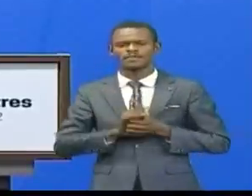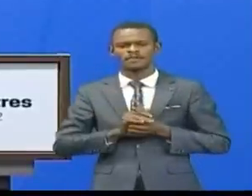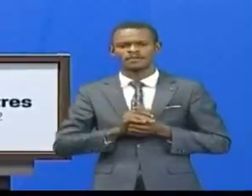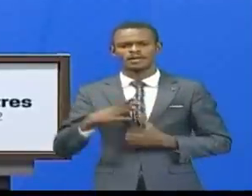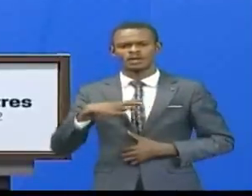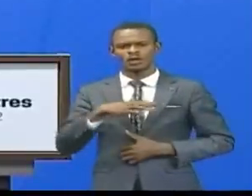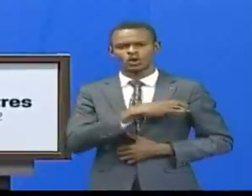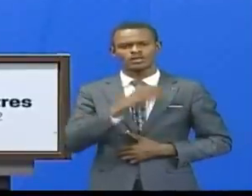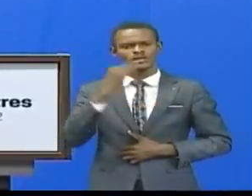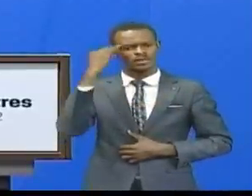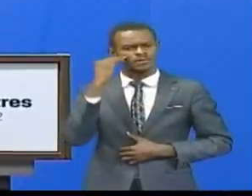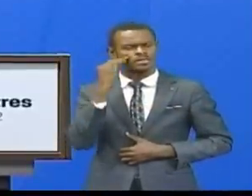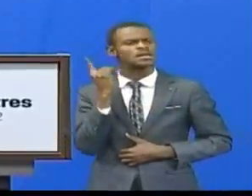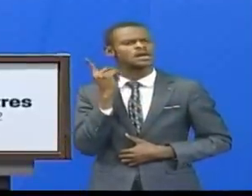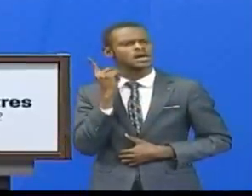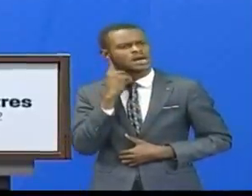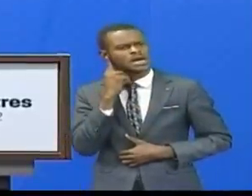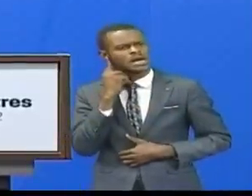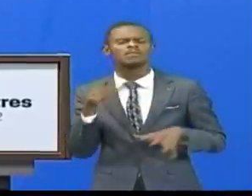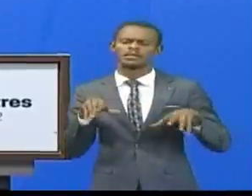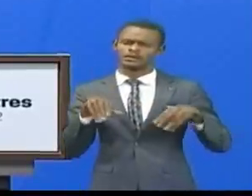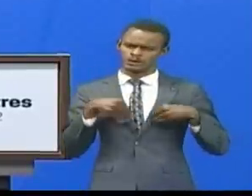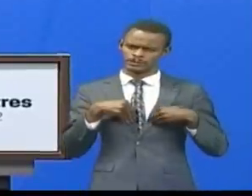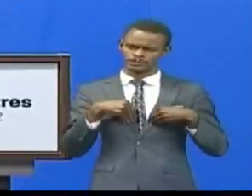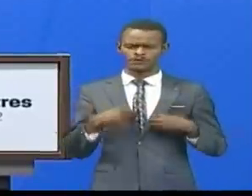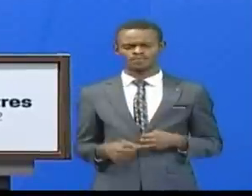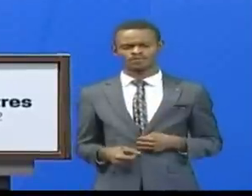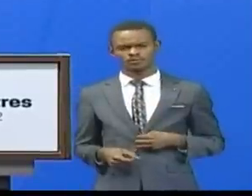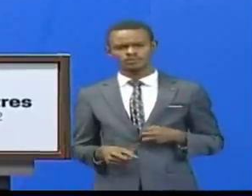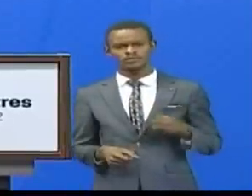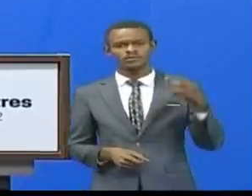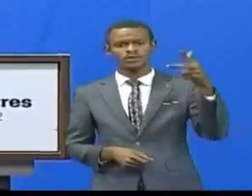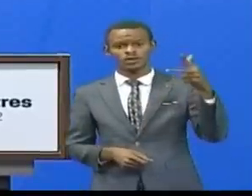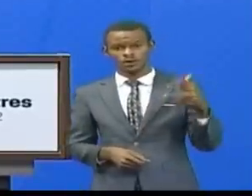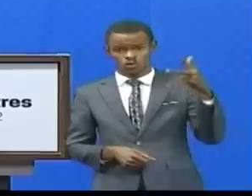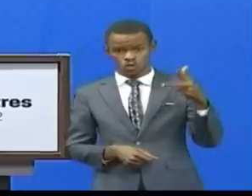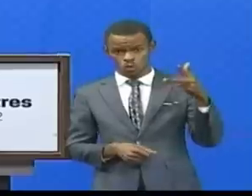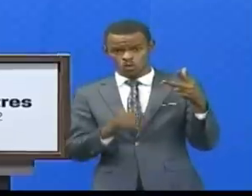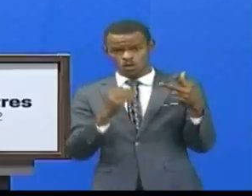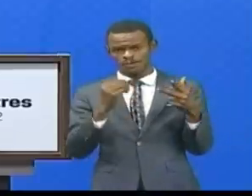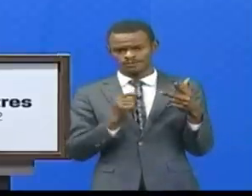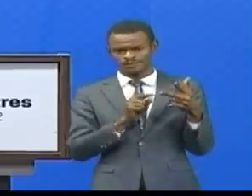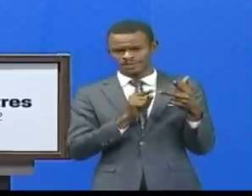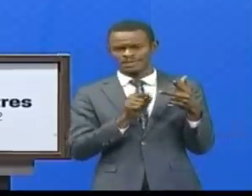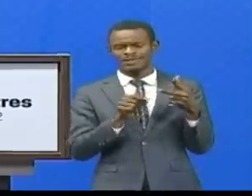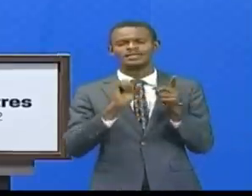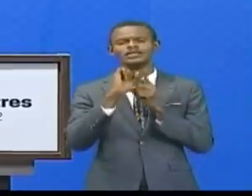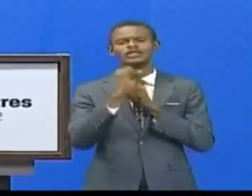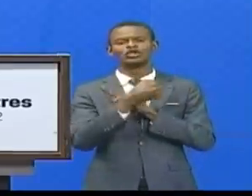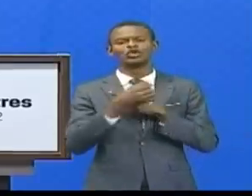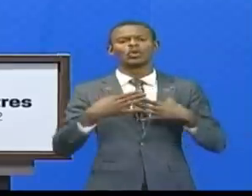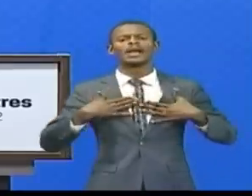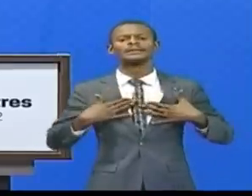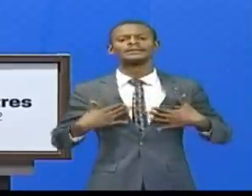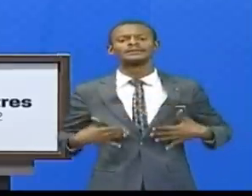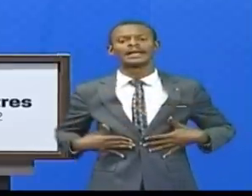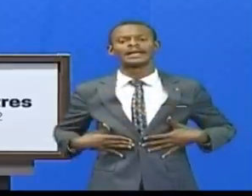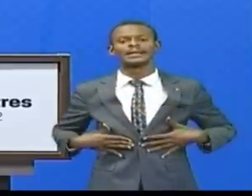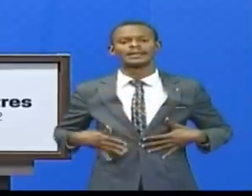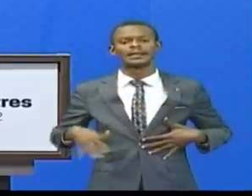3. Situation sanitaire dans le pays. Prenant la parole au nom du ministre en